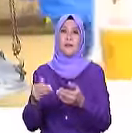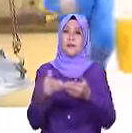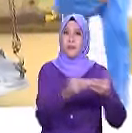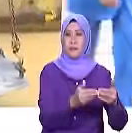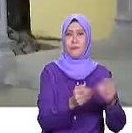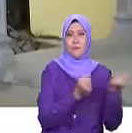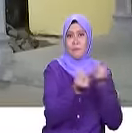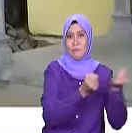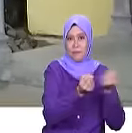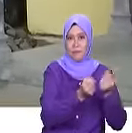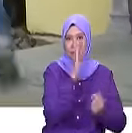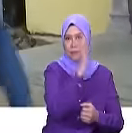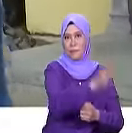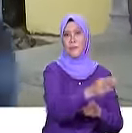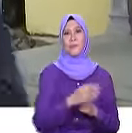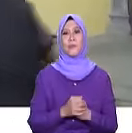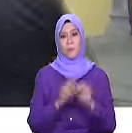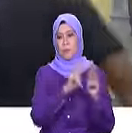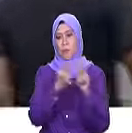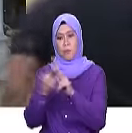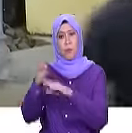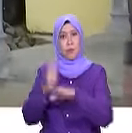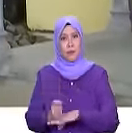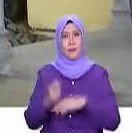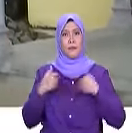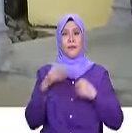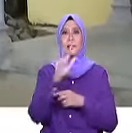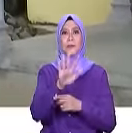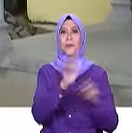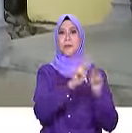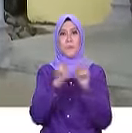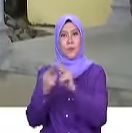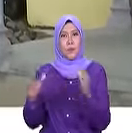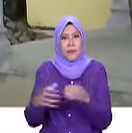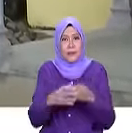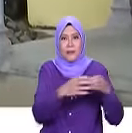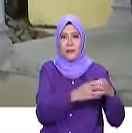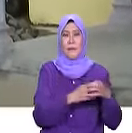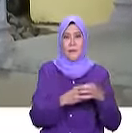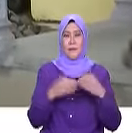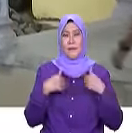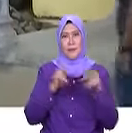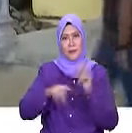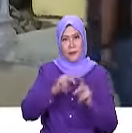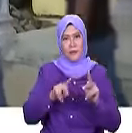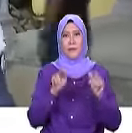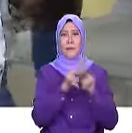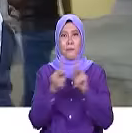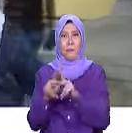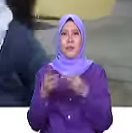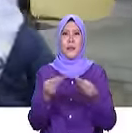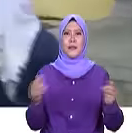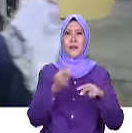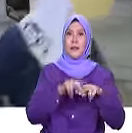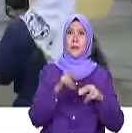empat roda. Di perkampungan tradisional ini terdapat lima kampung kecil yang didiami penduduk, iaitu Kampung Pasir Klang